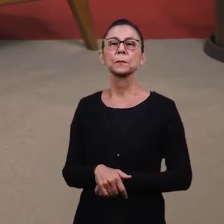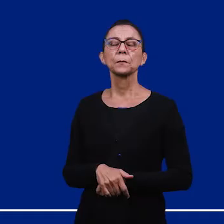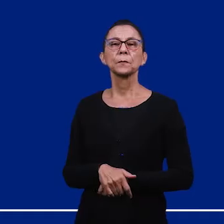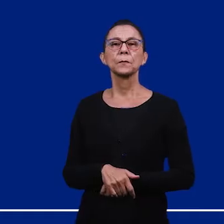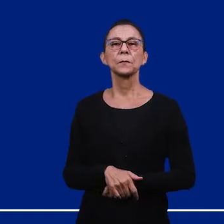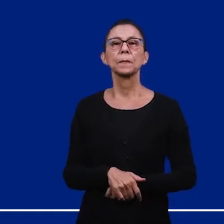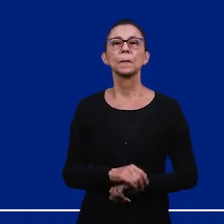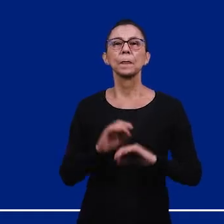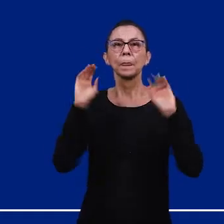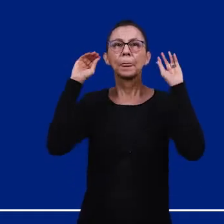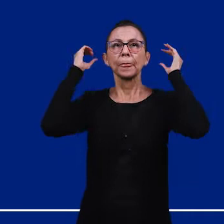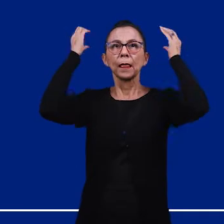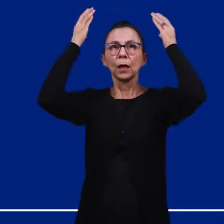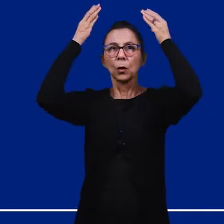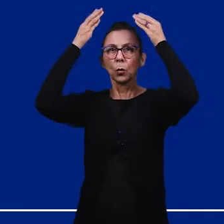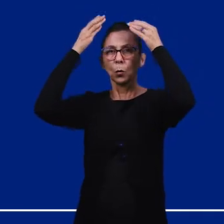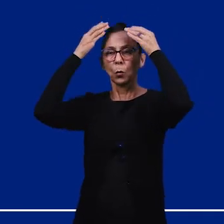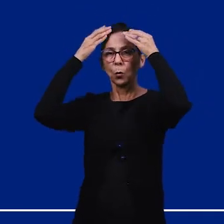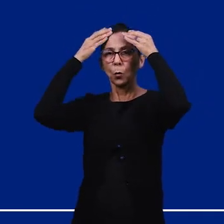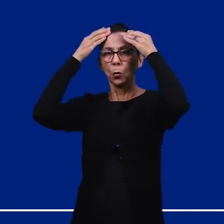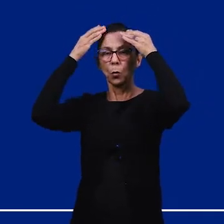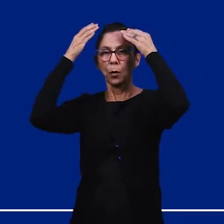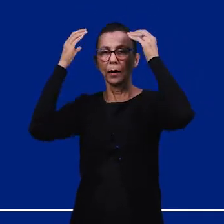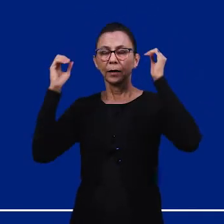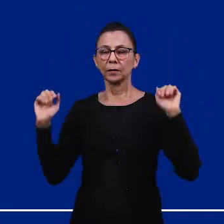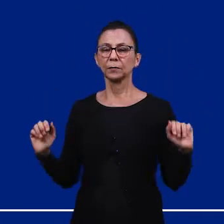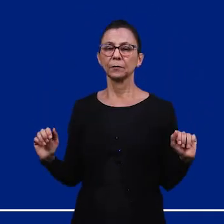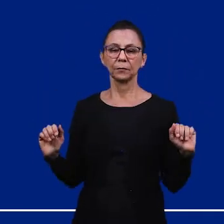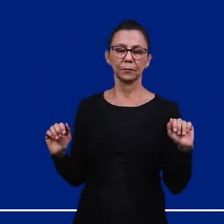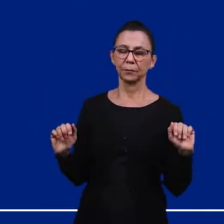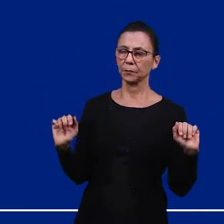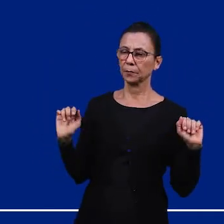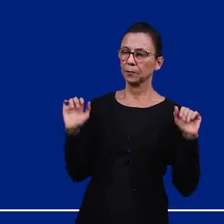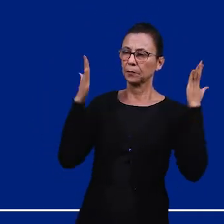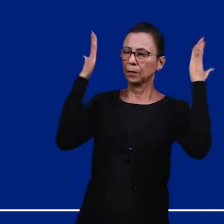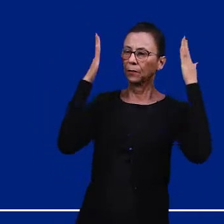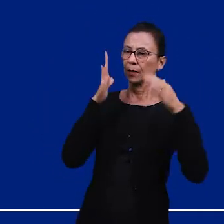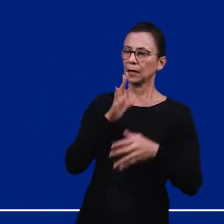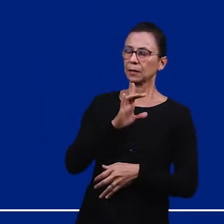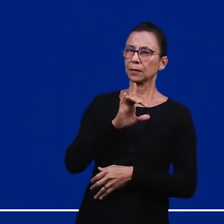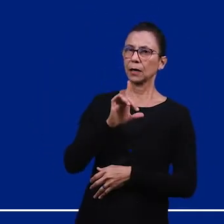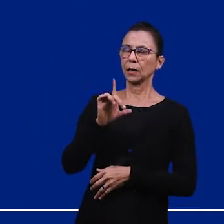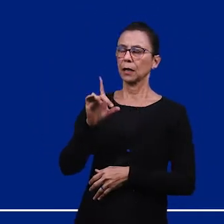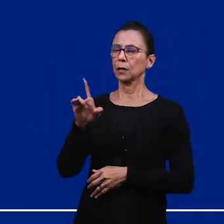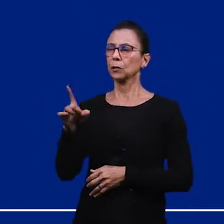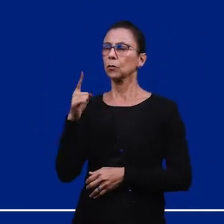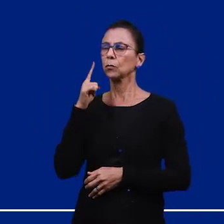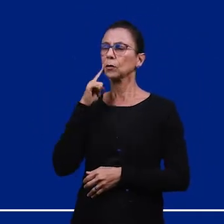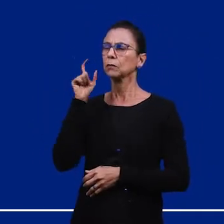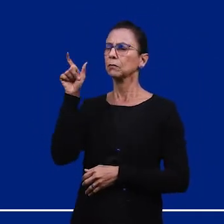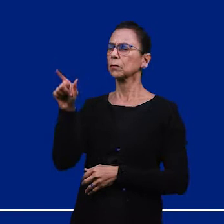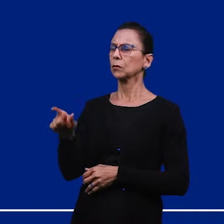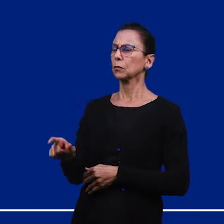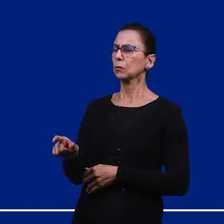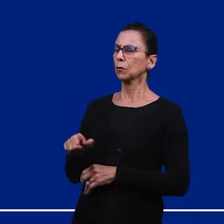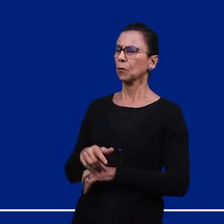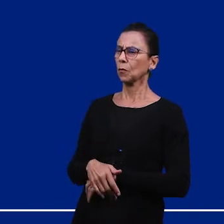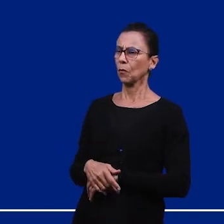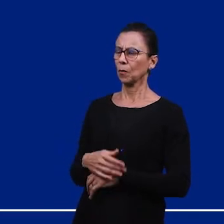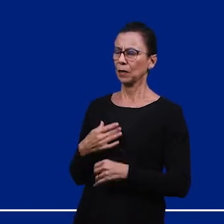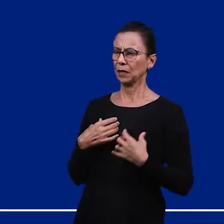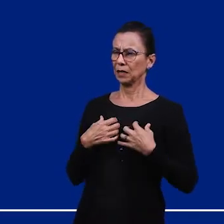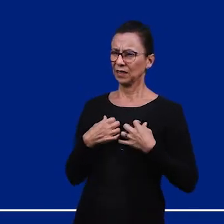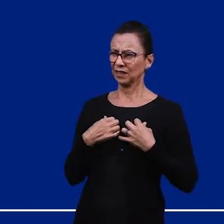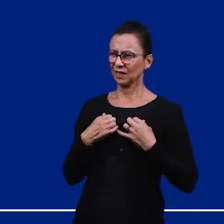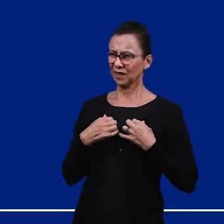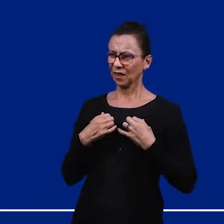nous pouvons parler un peu sur ça. Il dit, et le roi, en entrant pour voir les invités, a vu un homme qui